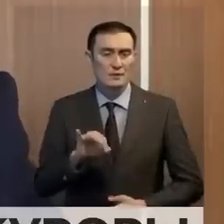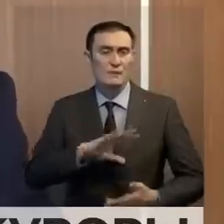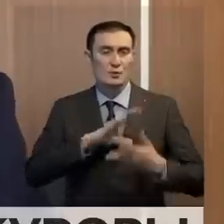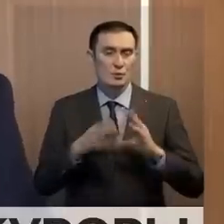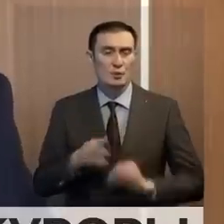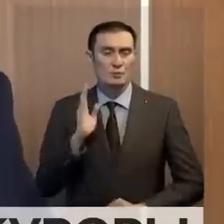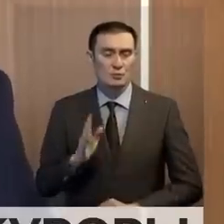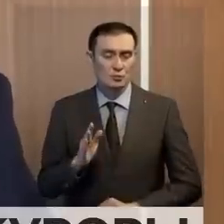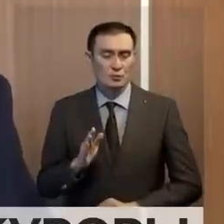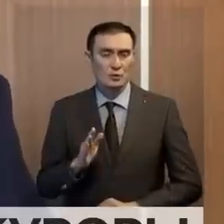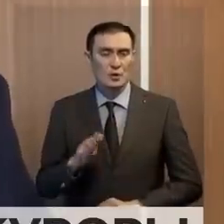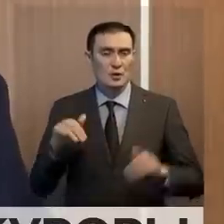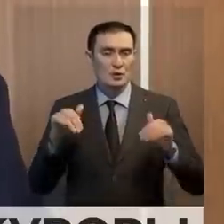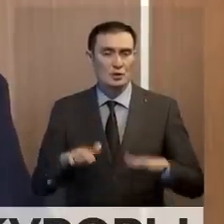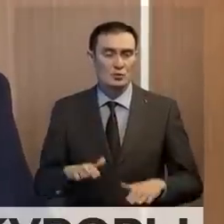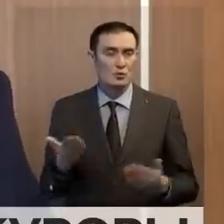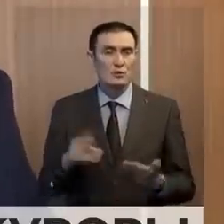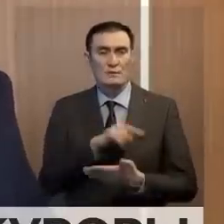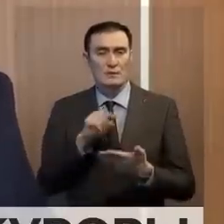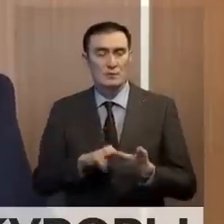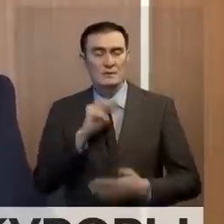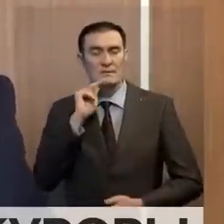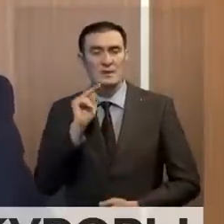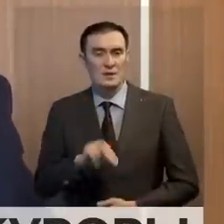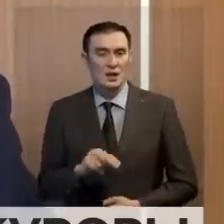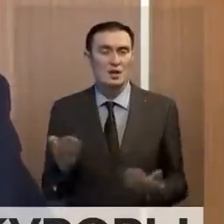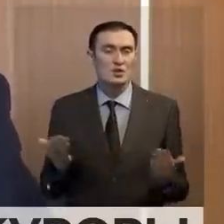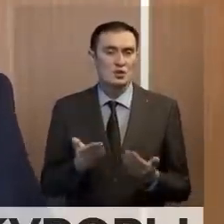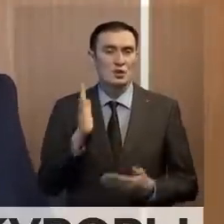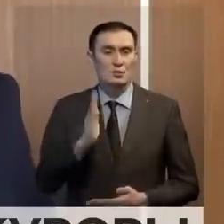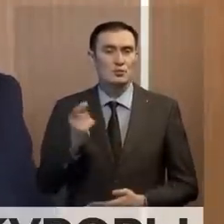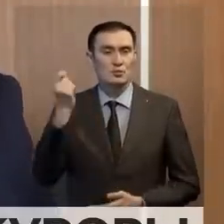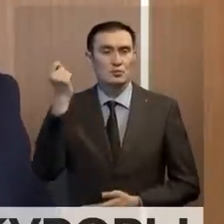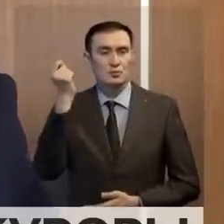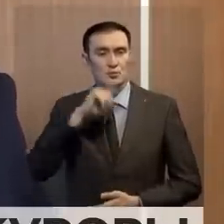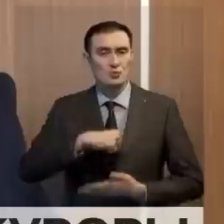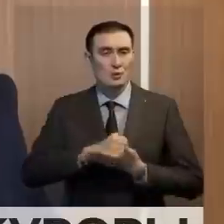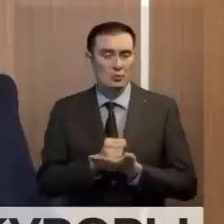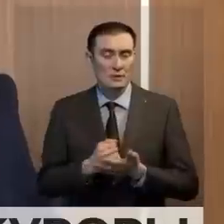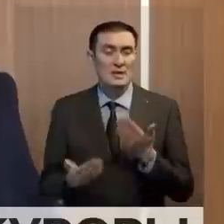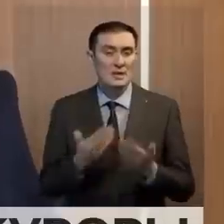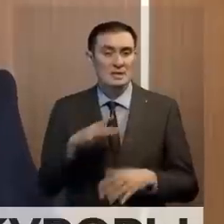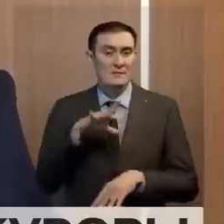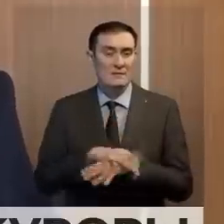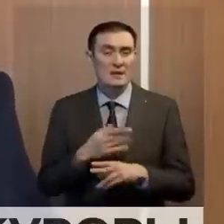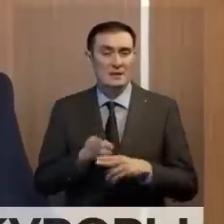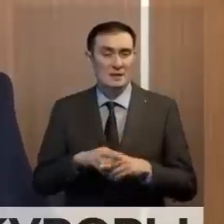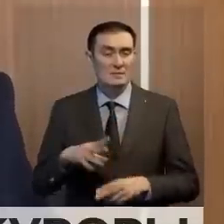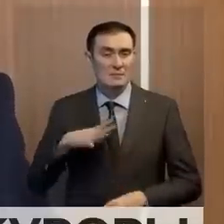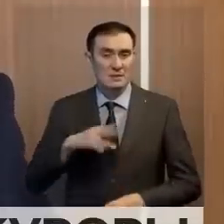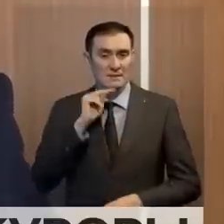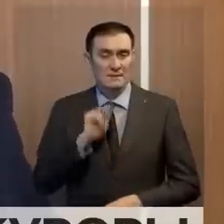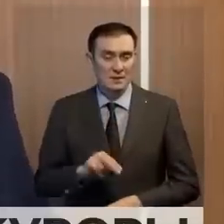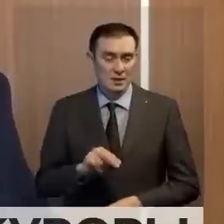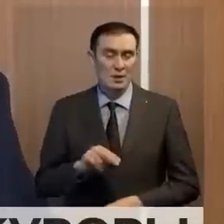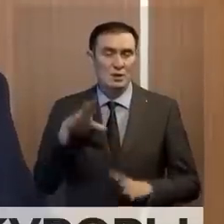уже будут приняты какие-то меры. То есть вина чья-то будет установлена, если она имелась ли. Ну,